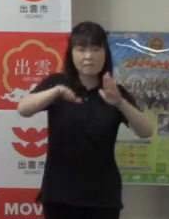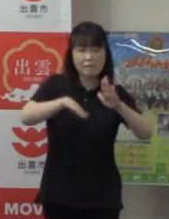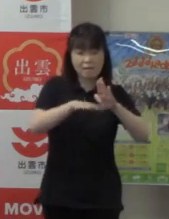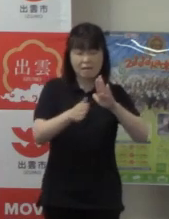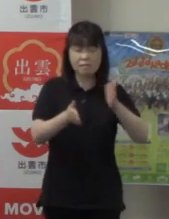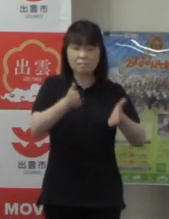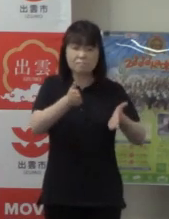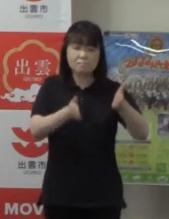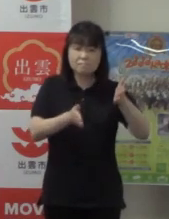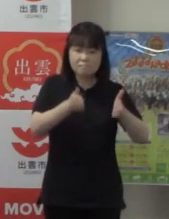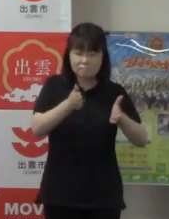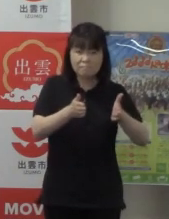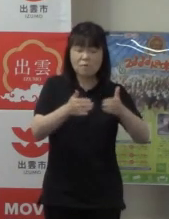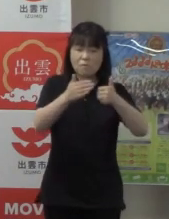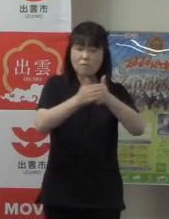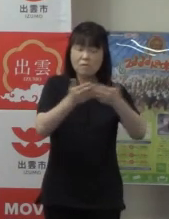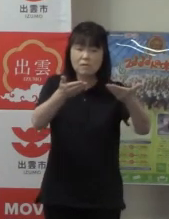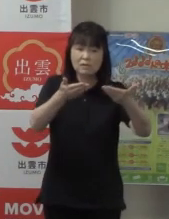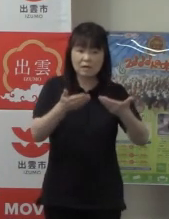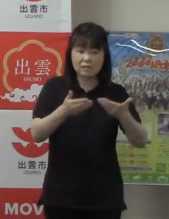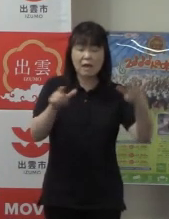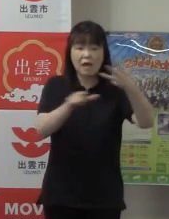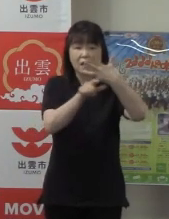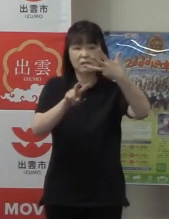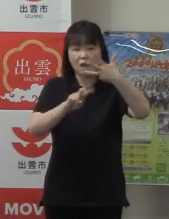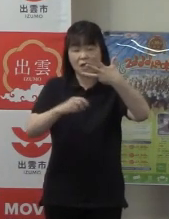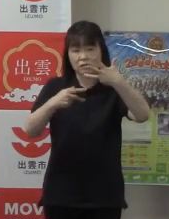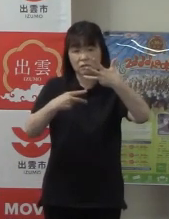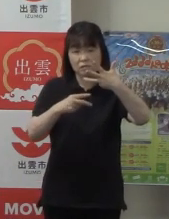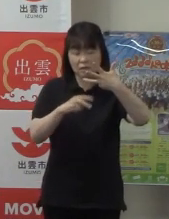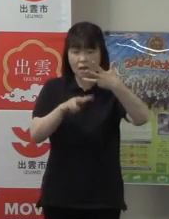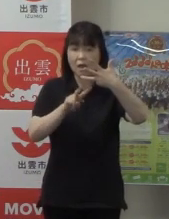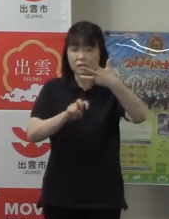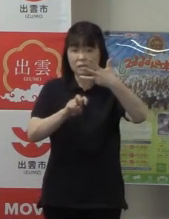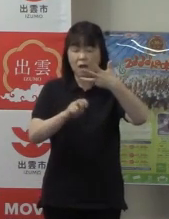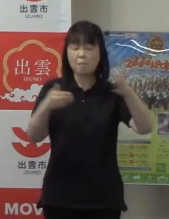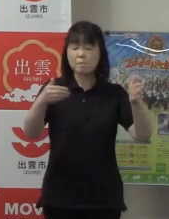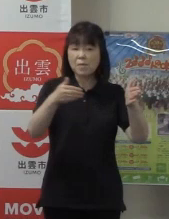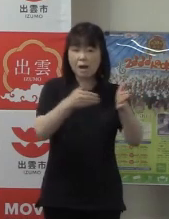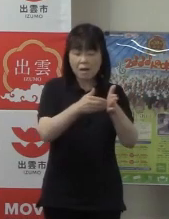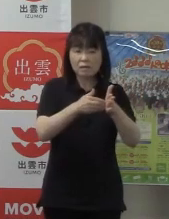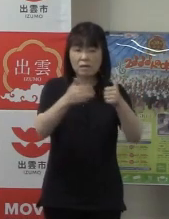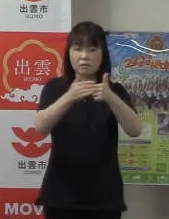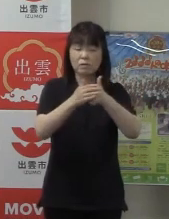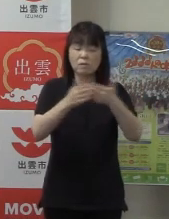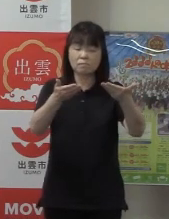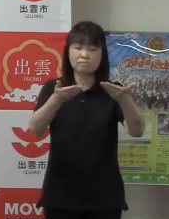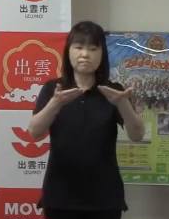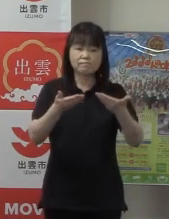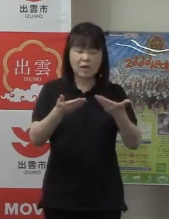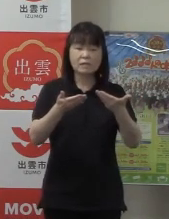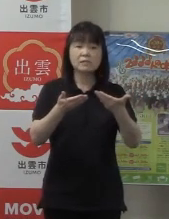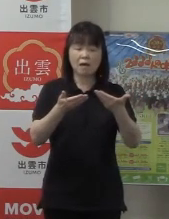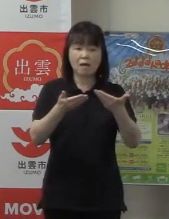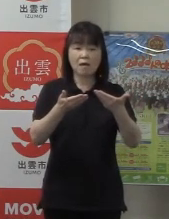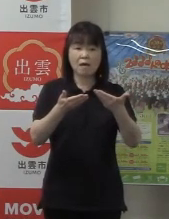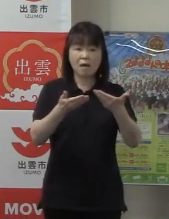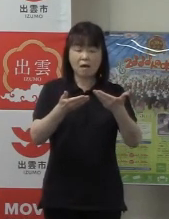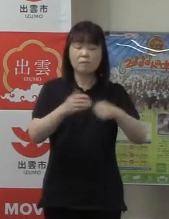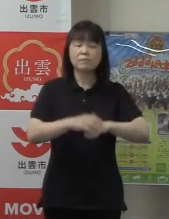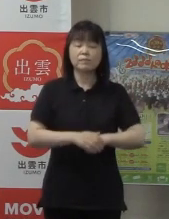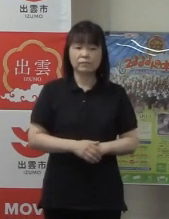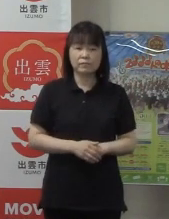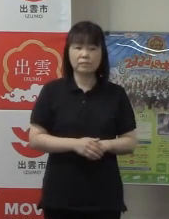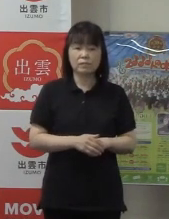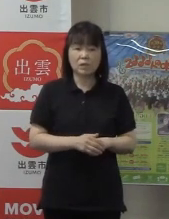月20日の土曜日まで保護者の皆様にご協力をお願いしたところであります。家庭保育の効果もあり、保育所、